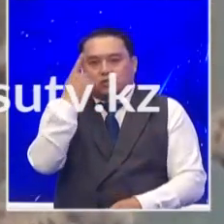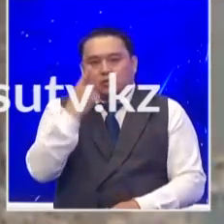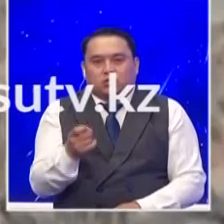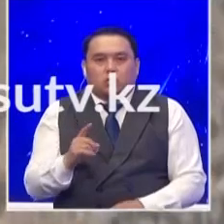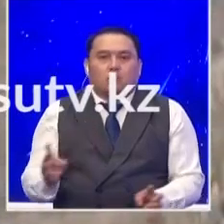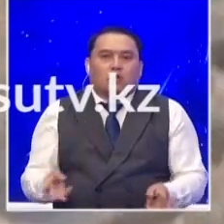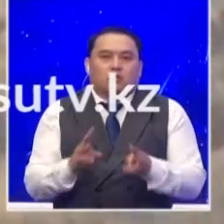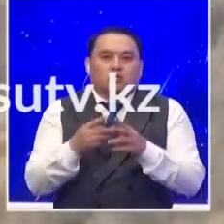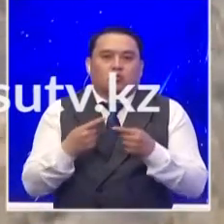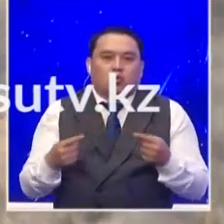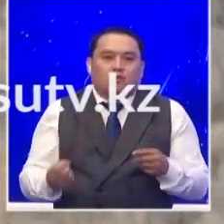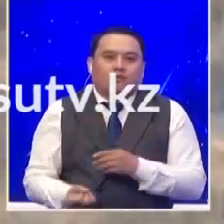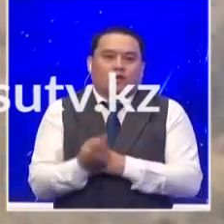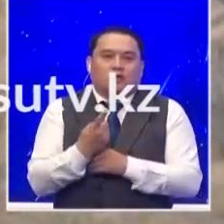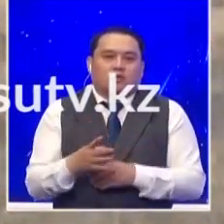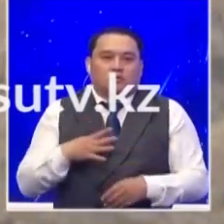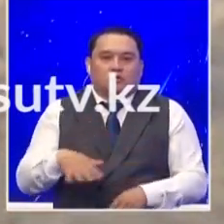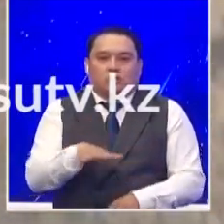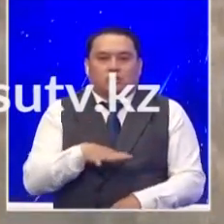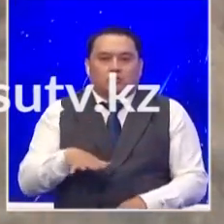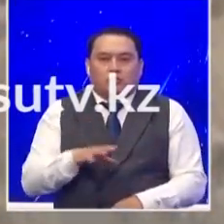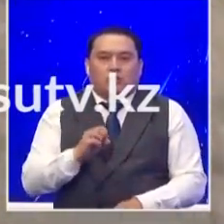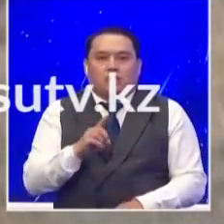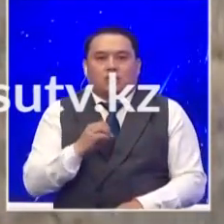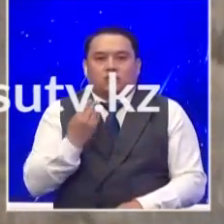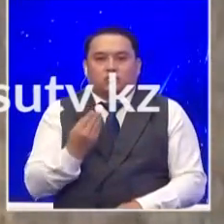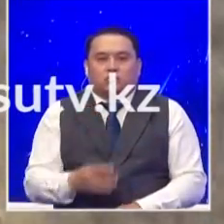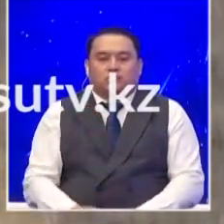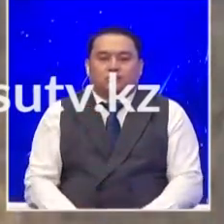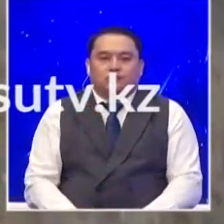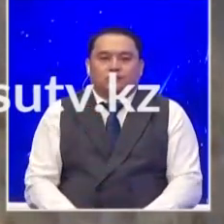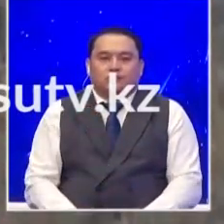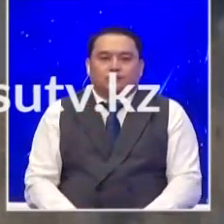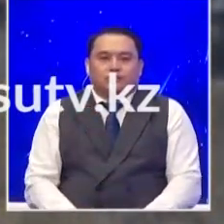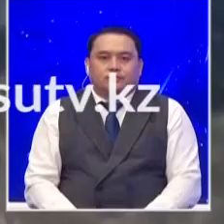поступило сообщение о другом пожаре, который возник все так же на территории Балхашского района.